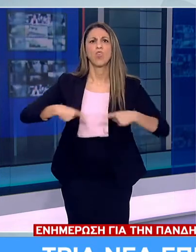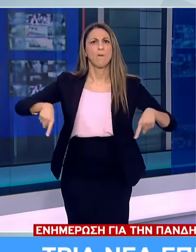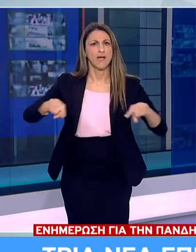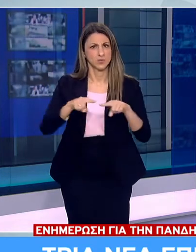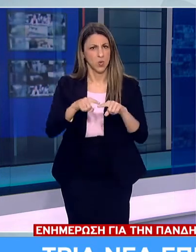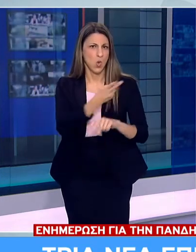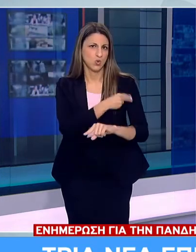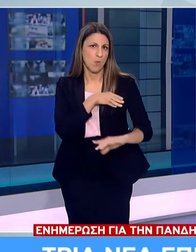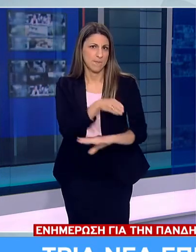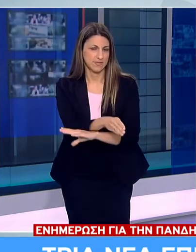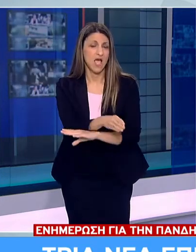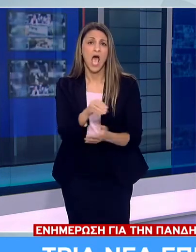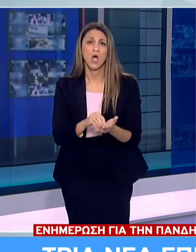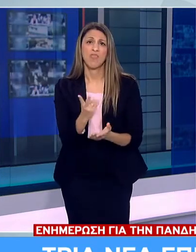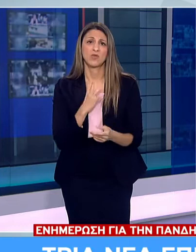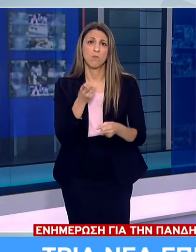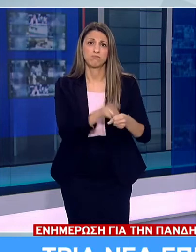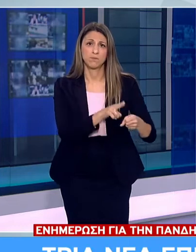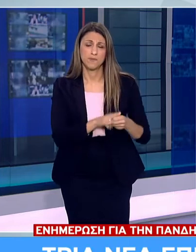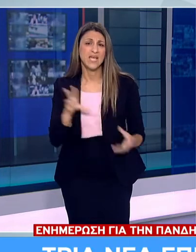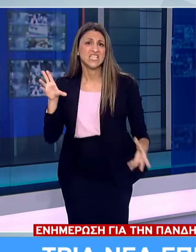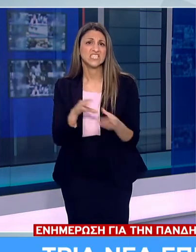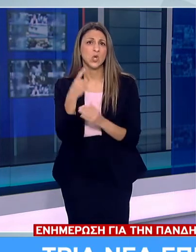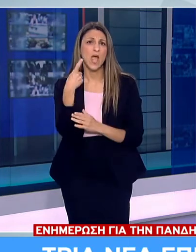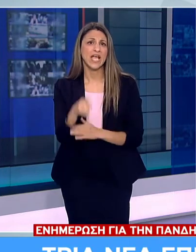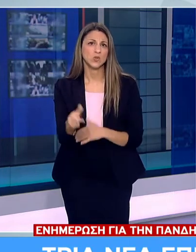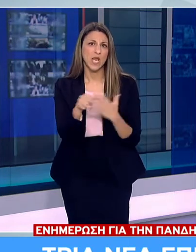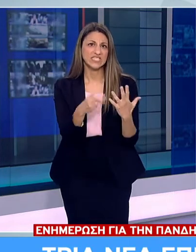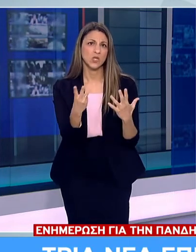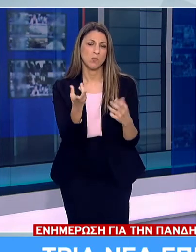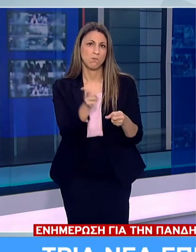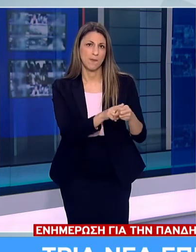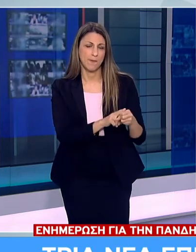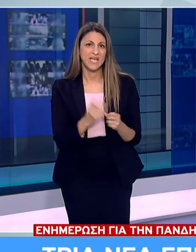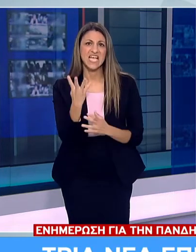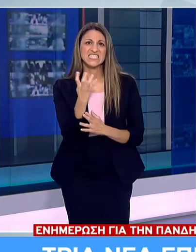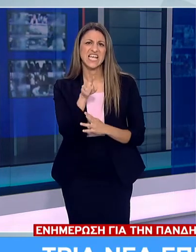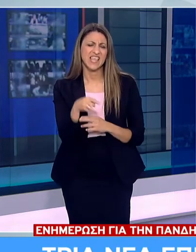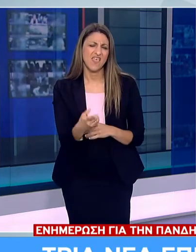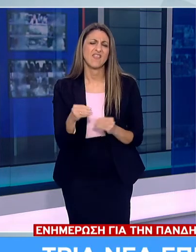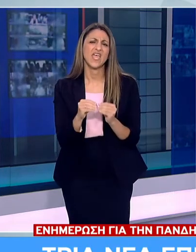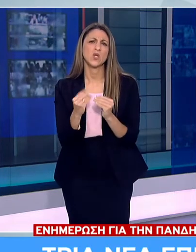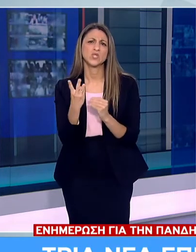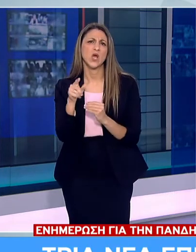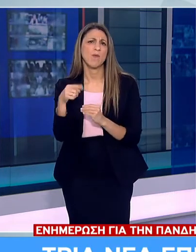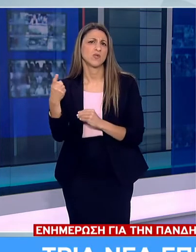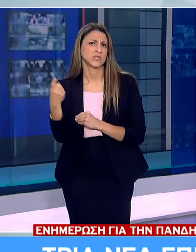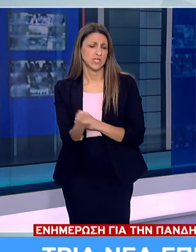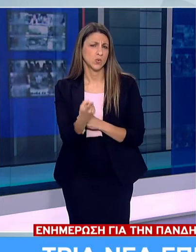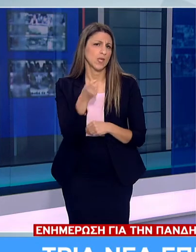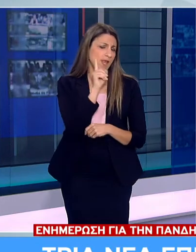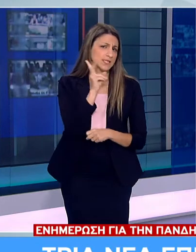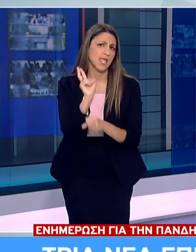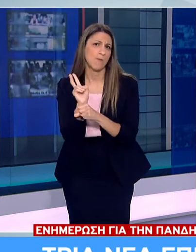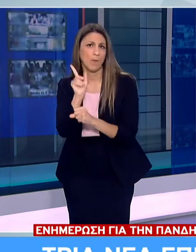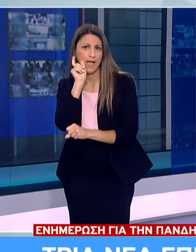έχουμε δύο ακόμα καταγεγραμμένους θανάτους. Και 168 θανάτους συνολικά στη χώρα. 49, το 29,2% ήταν γυναίκες και οι υπόλοιποι